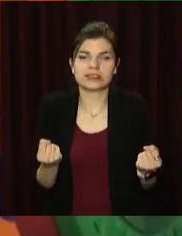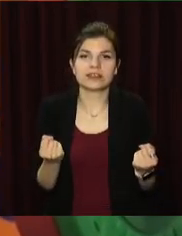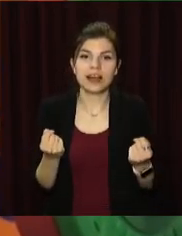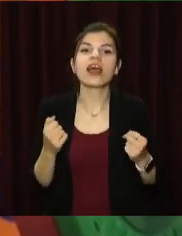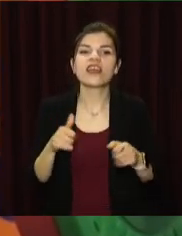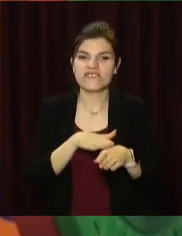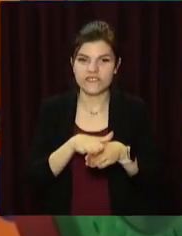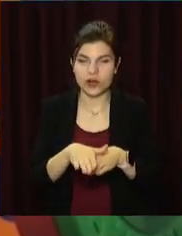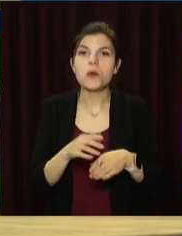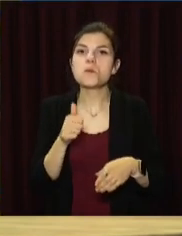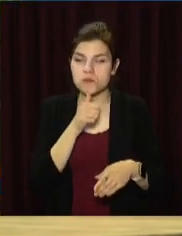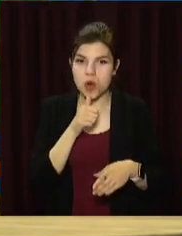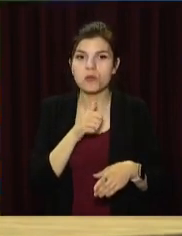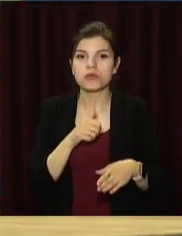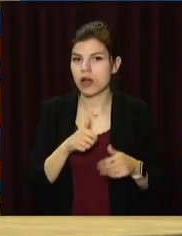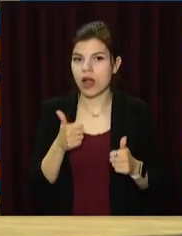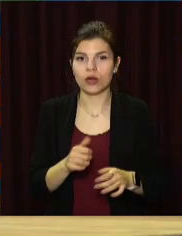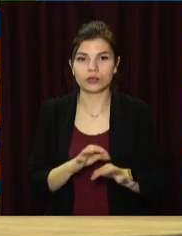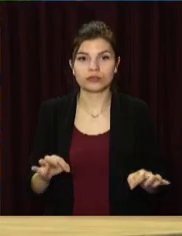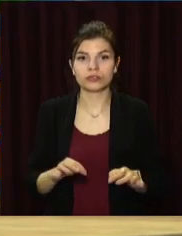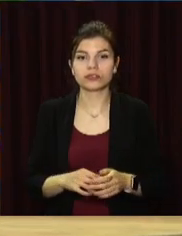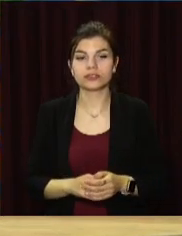бездоганно виконала свою спробу.